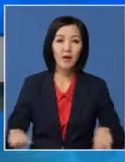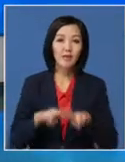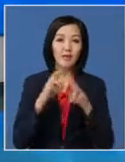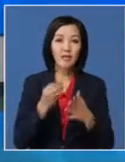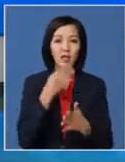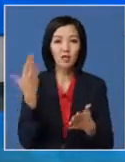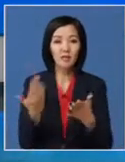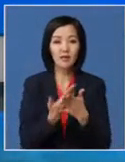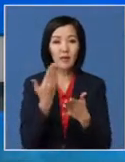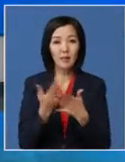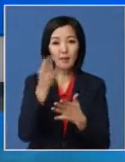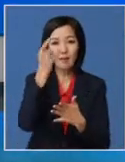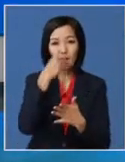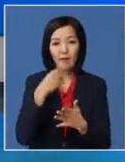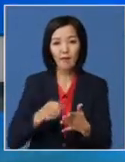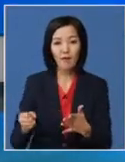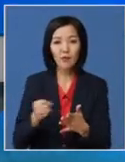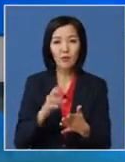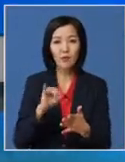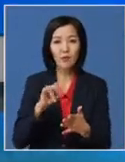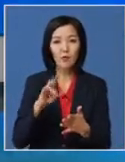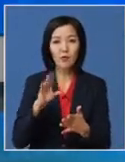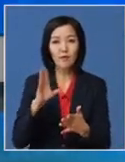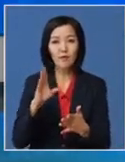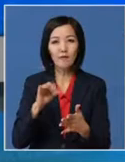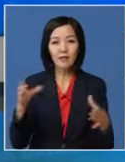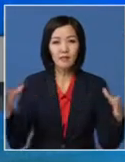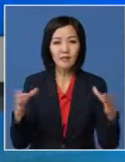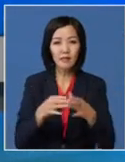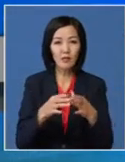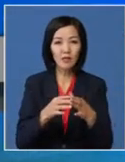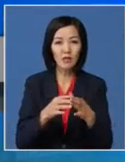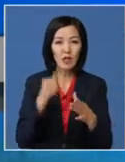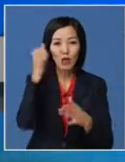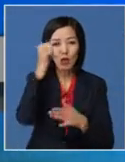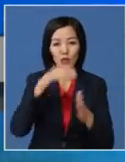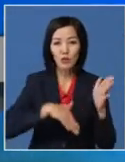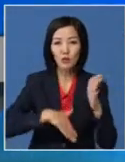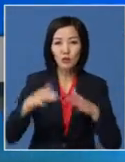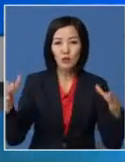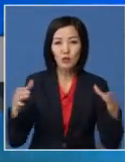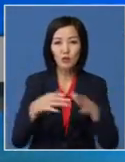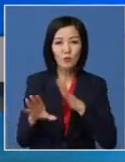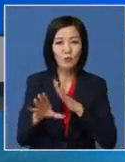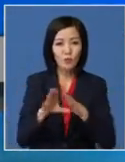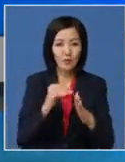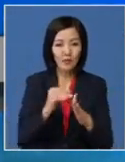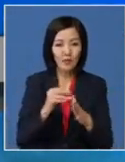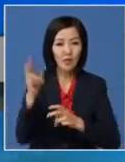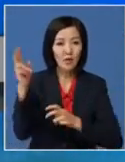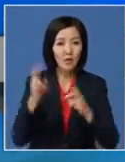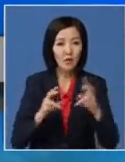Астанадан Ақжолтай хабар. Панфилов ауданындағы универсал жауапкершілігі шектеулі серіктестігі еліміз бойынша жылдың үздік ұйымы